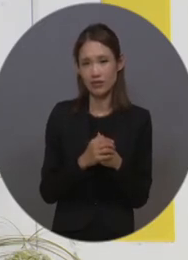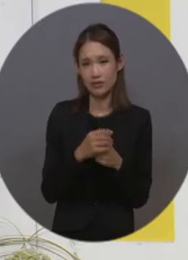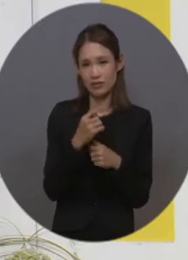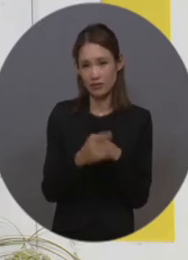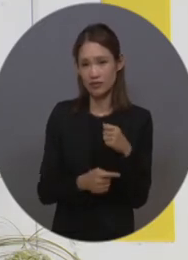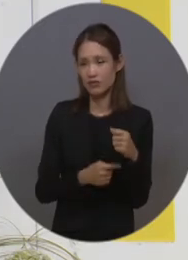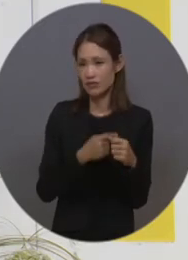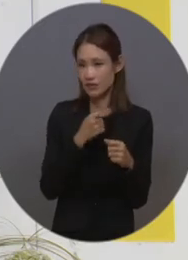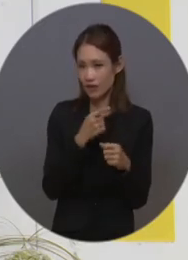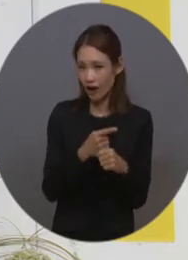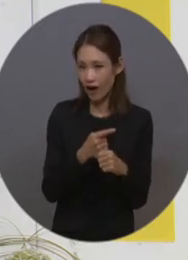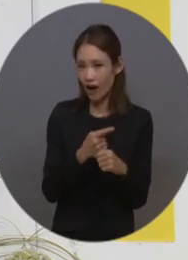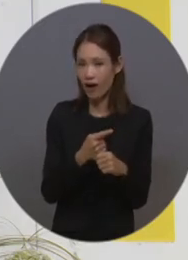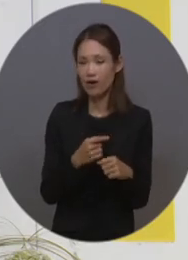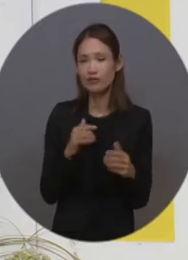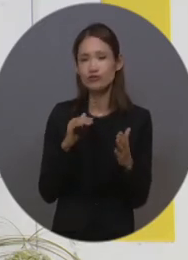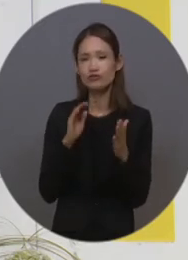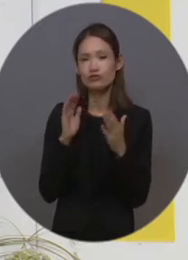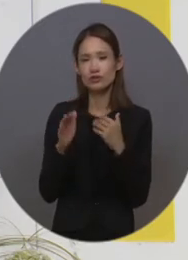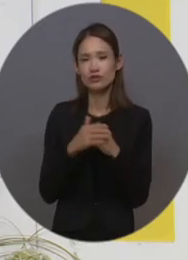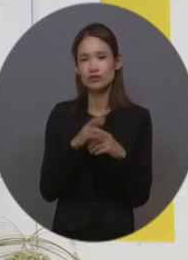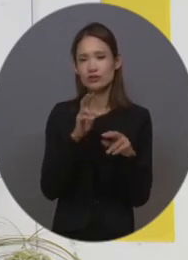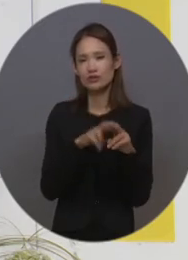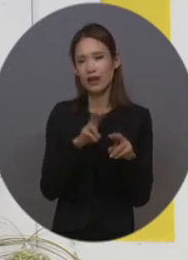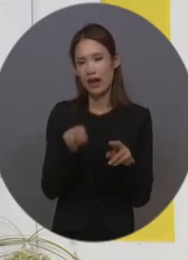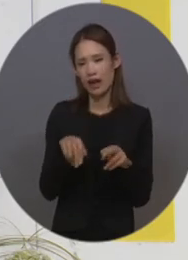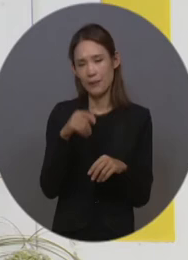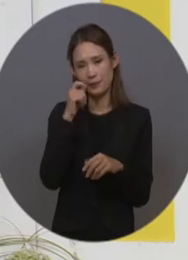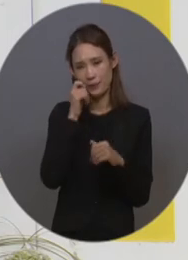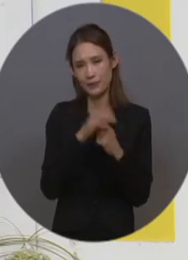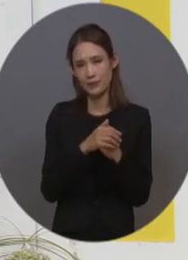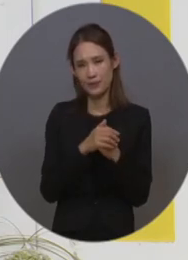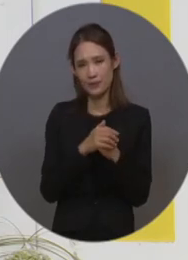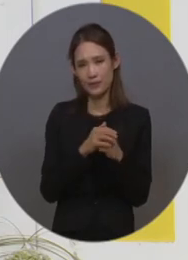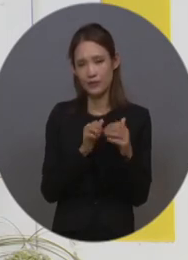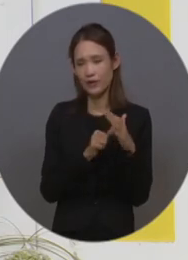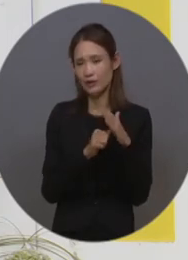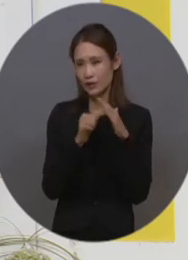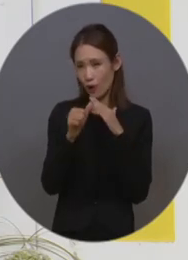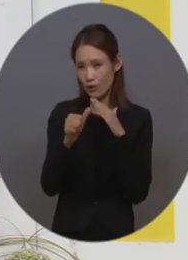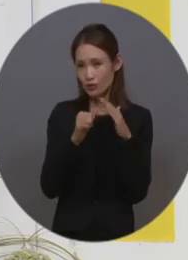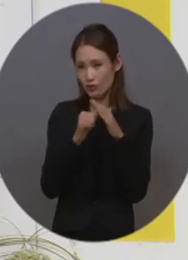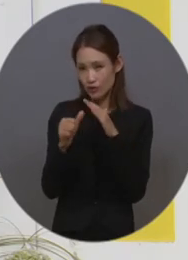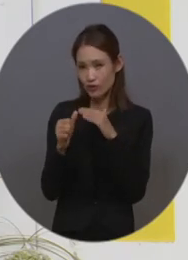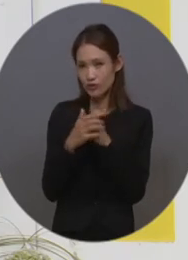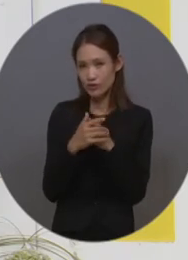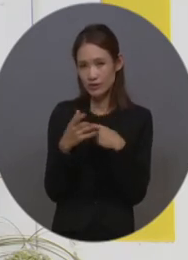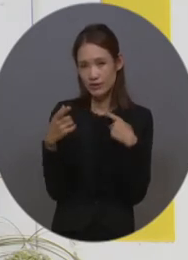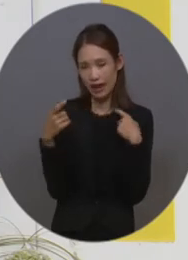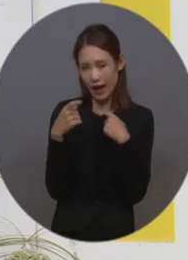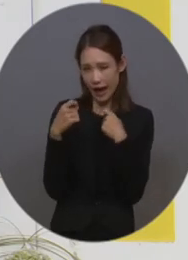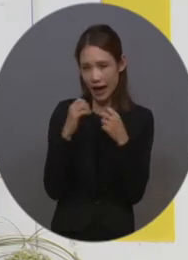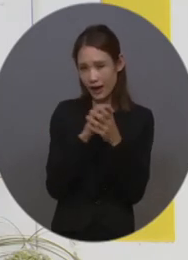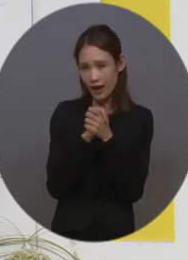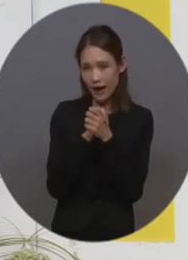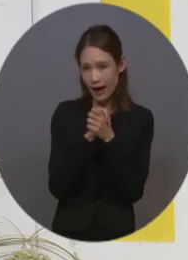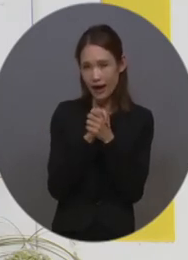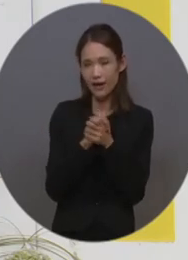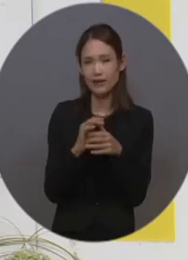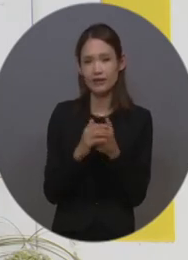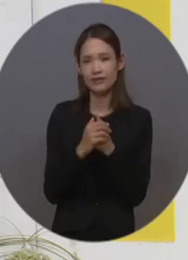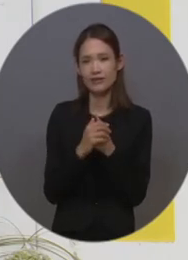했는데 그걸 1년을 하고 나니까 이걸 못 그만두겠는 거예요. 이 선수들과 말하자면 너무 이제 가까워지고